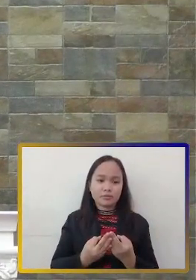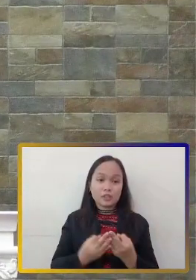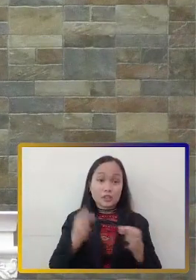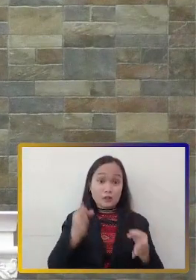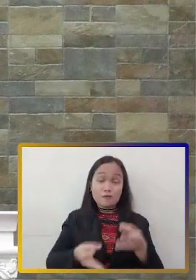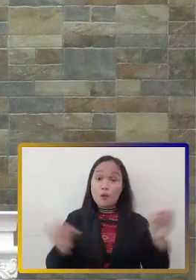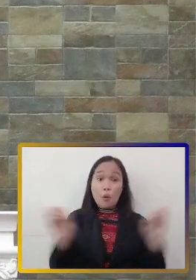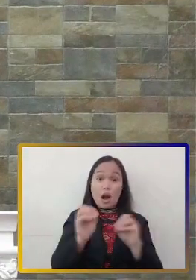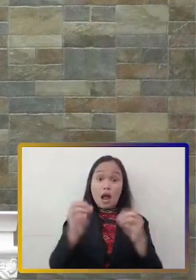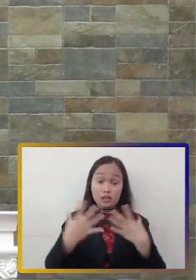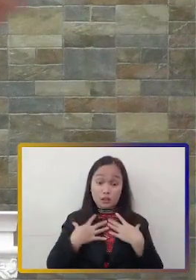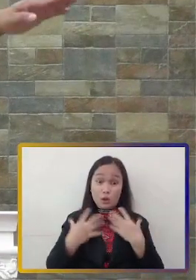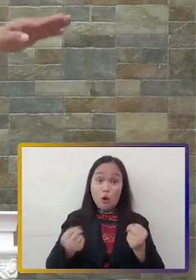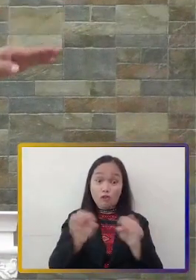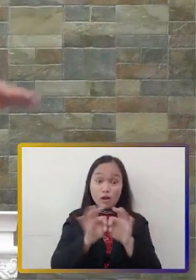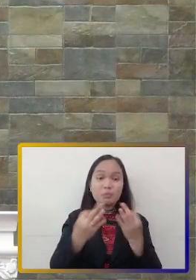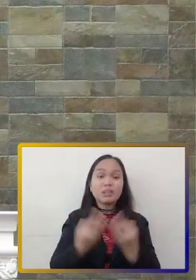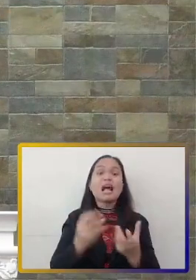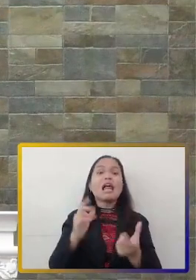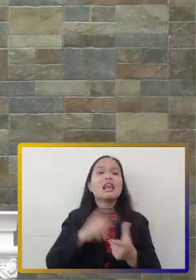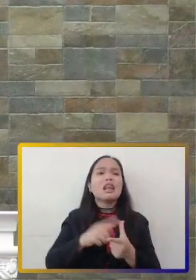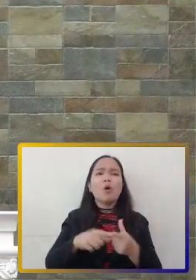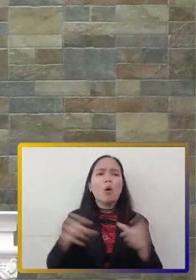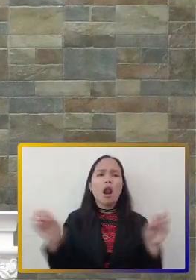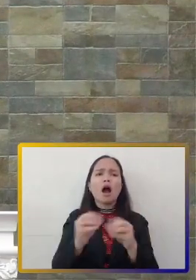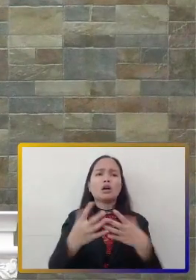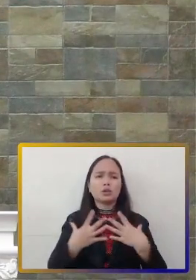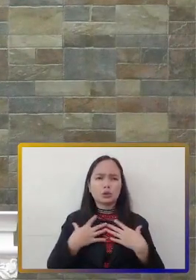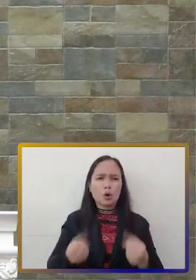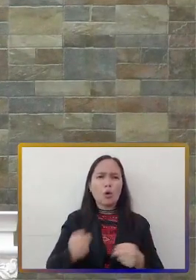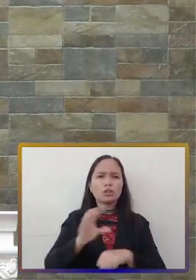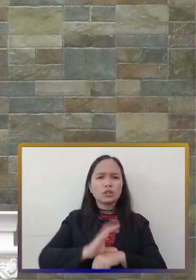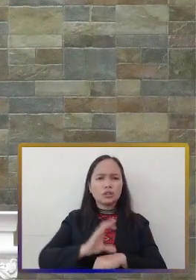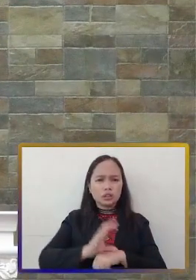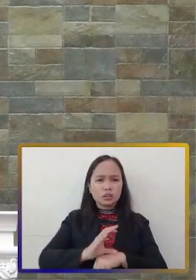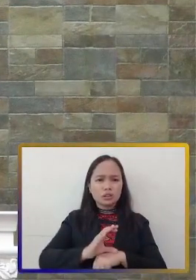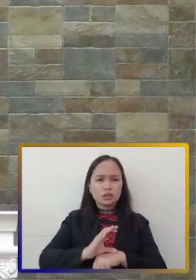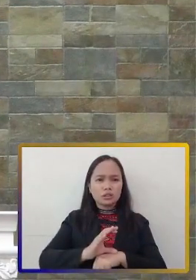Without a strong family, there's no strong church.